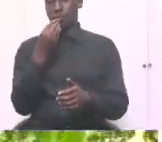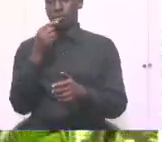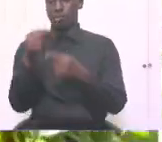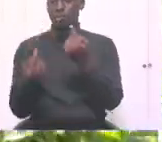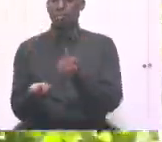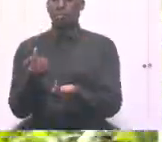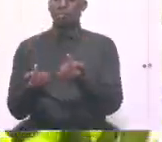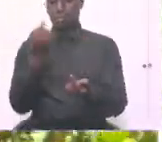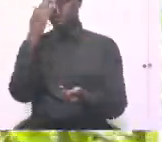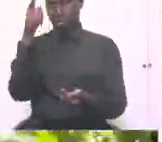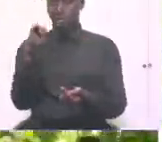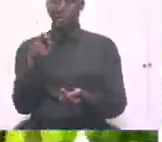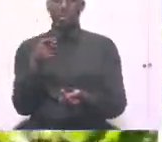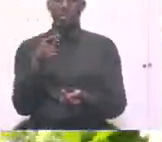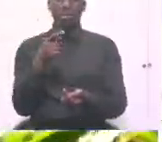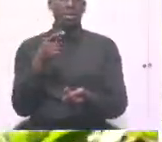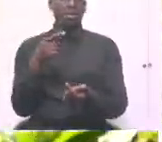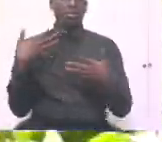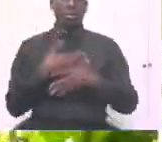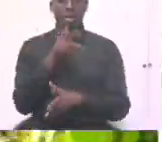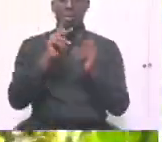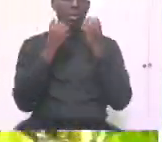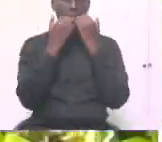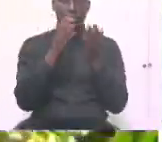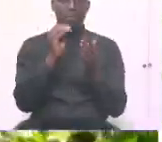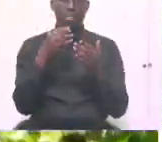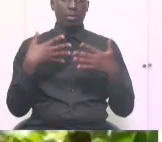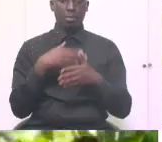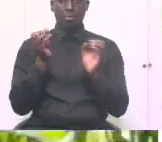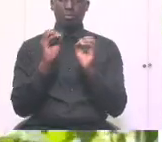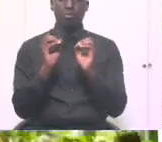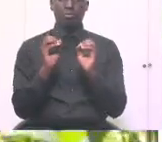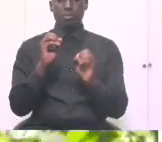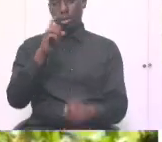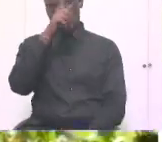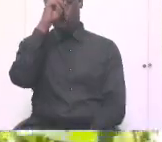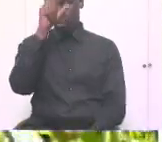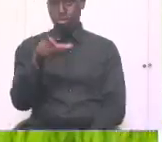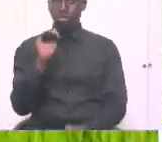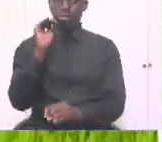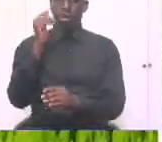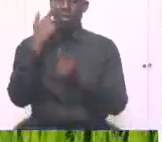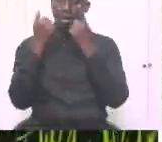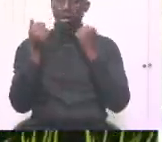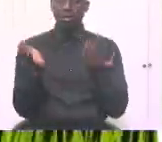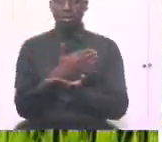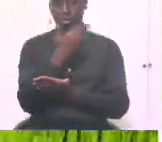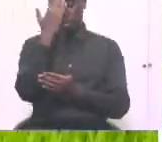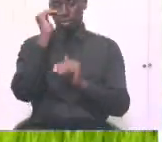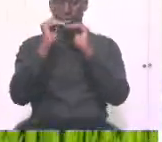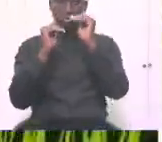ku mashyiga, kuko izi nkende ngo zamaze gutinyuka abantu ntabwo zikibatinya. Hakibazwa uzahoza ya marira yabo, kuko